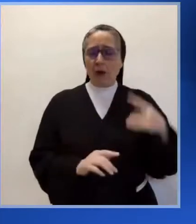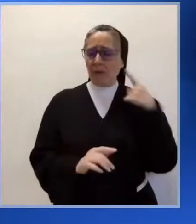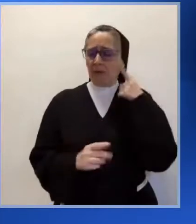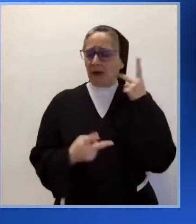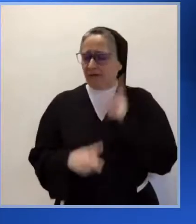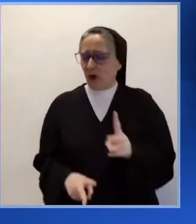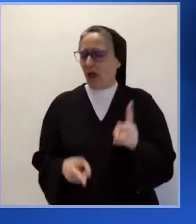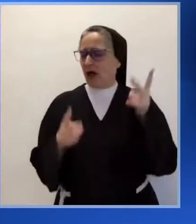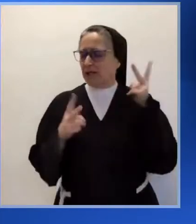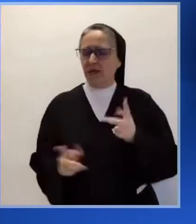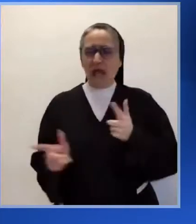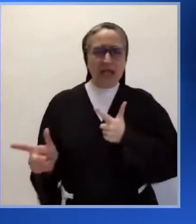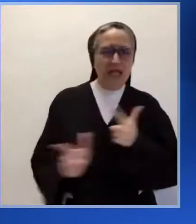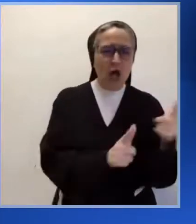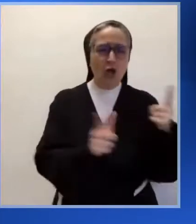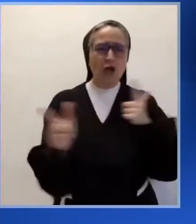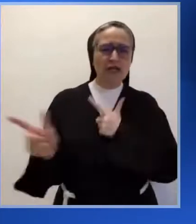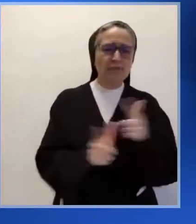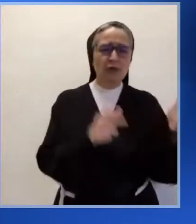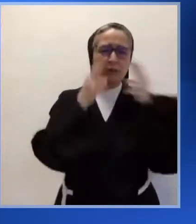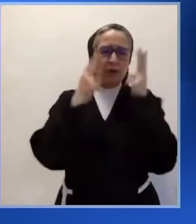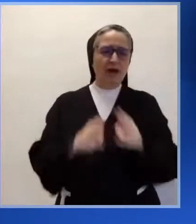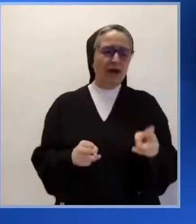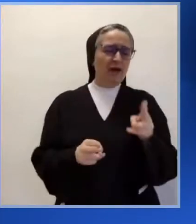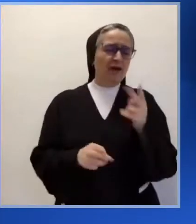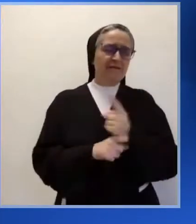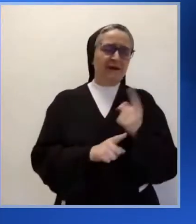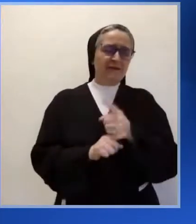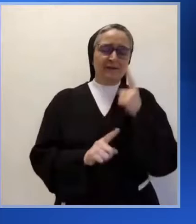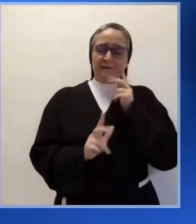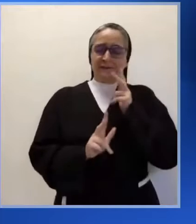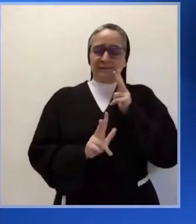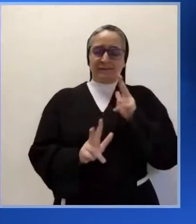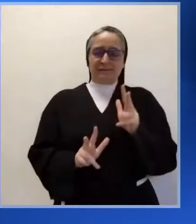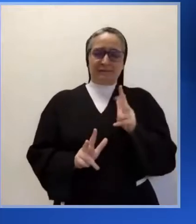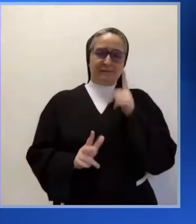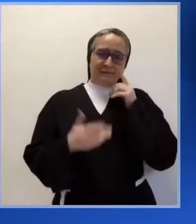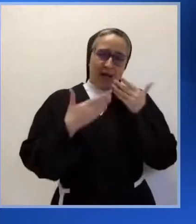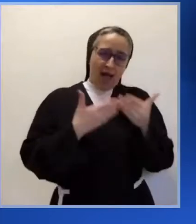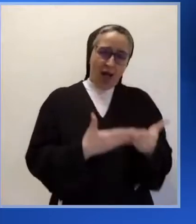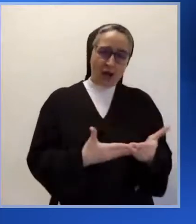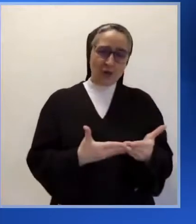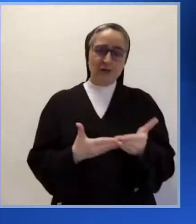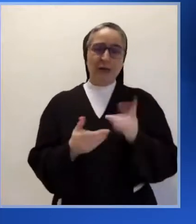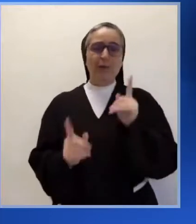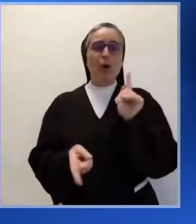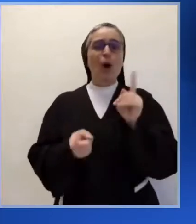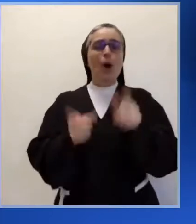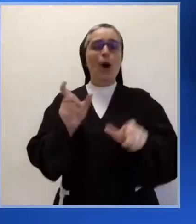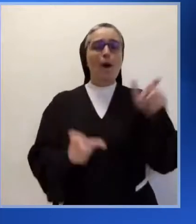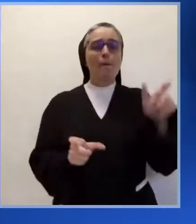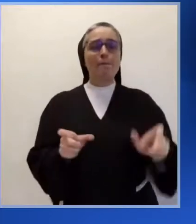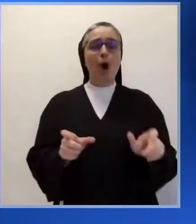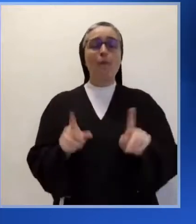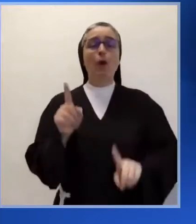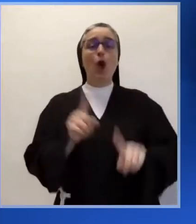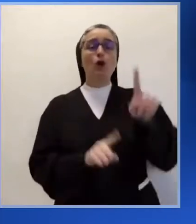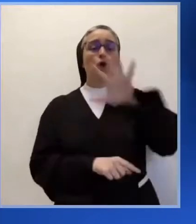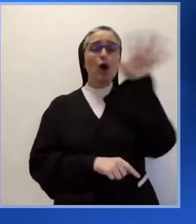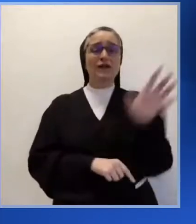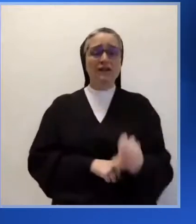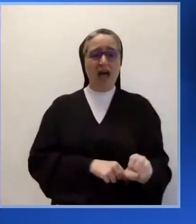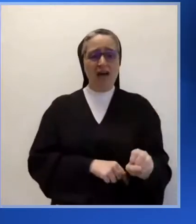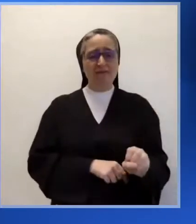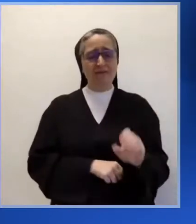del terrorismo internazionale. Volgi lo sguardo ai popoli dei paesi del Nord Africa che